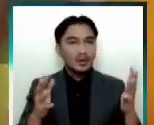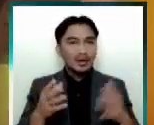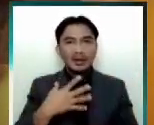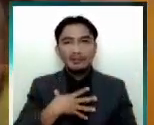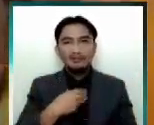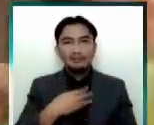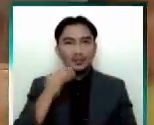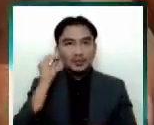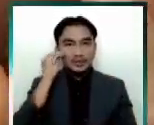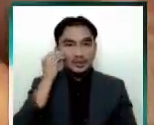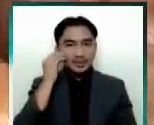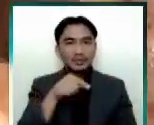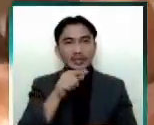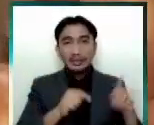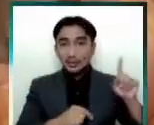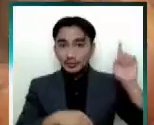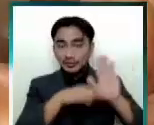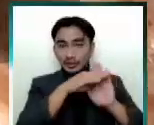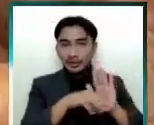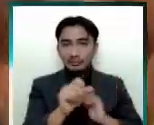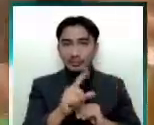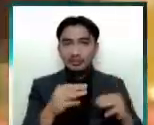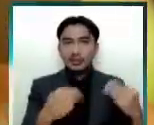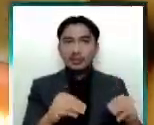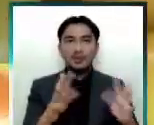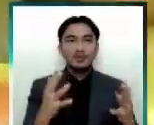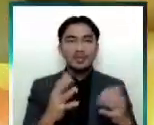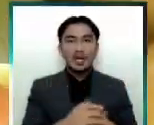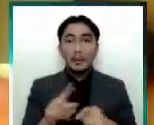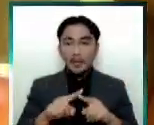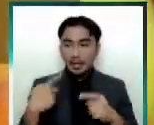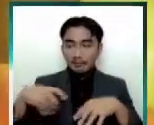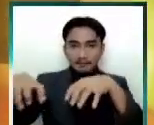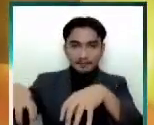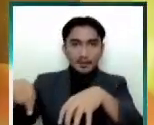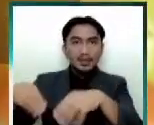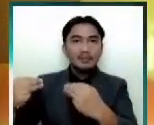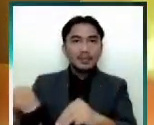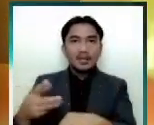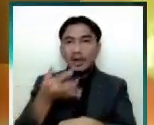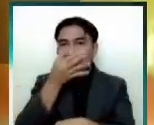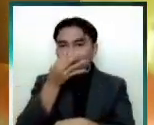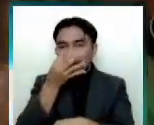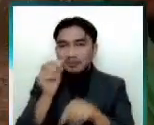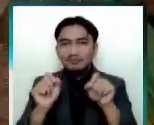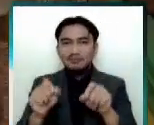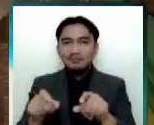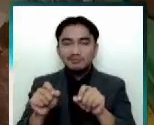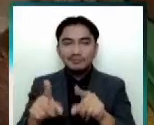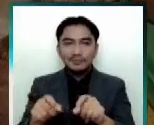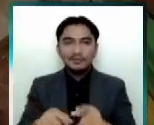sa Metro Manila. Sa Kamuning Market, may 2 pwestong nagtitinda ng puting sibuyas, pero kakaunti lang ang supply.